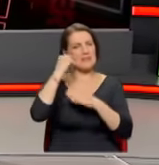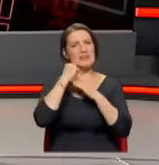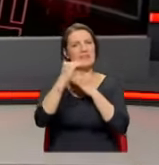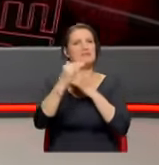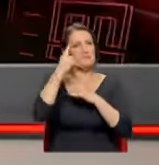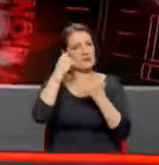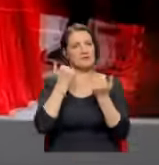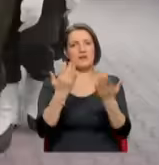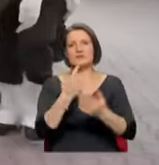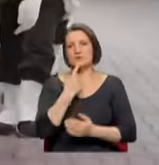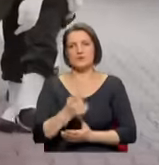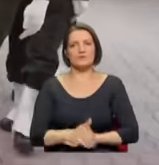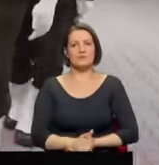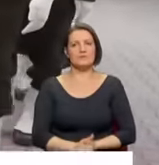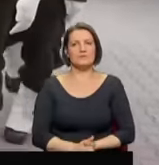dileriz.